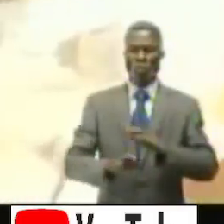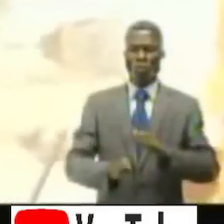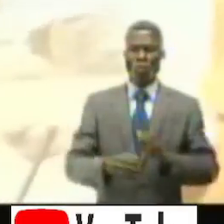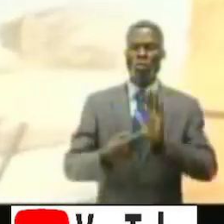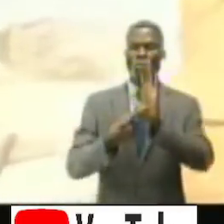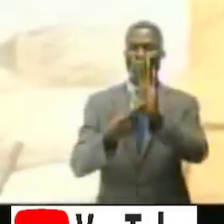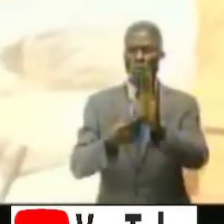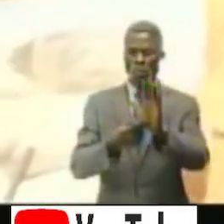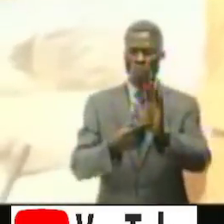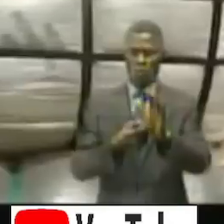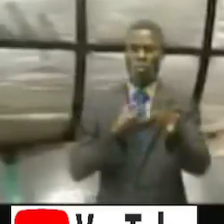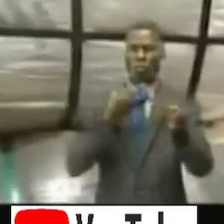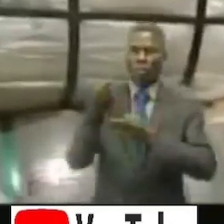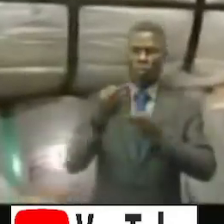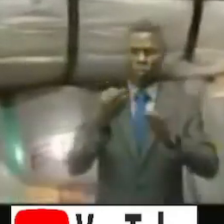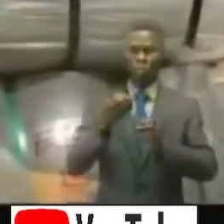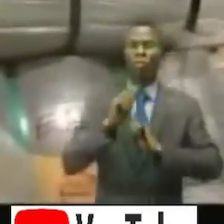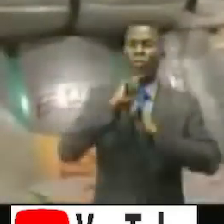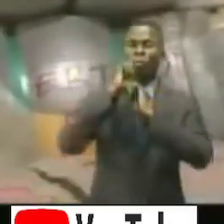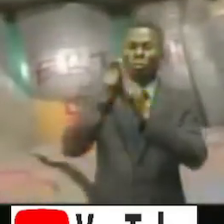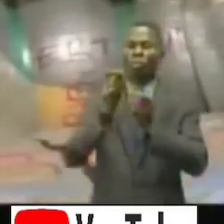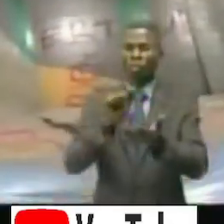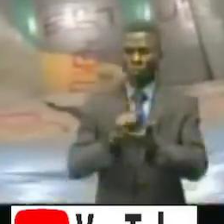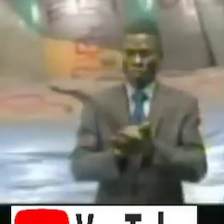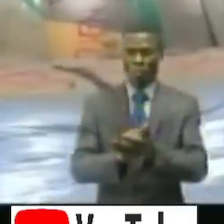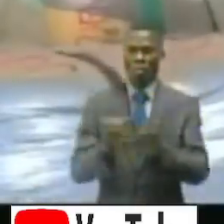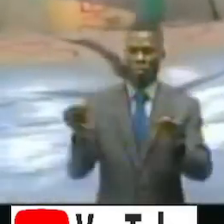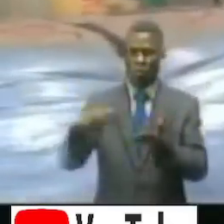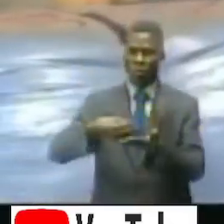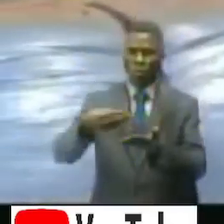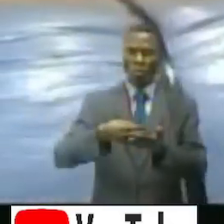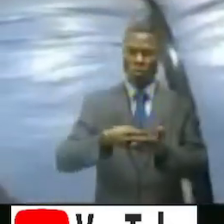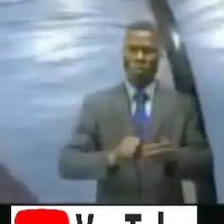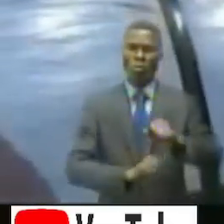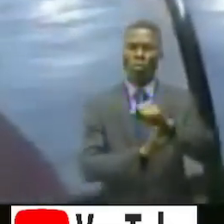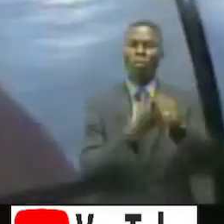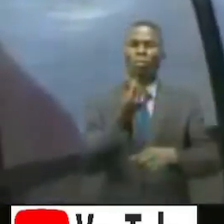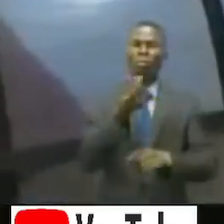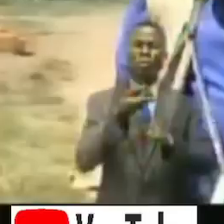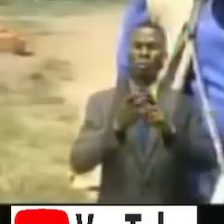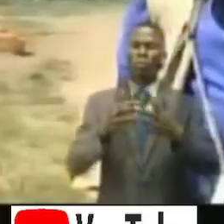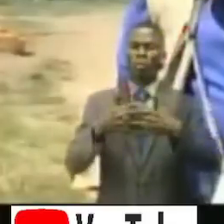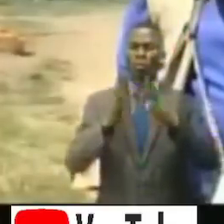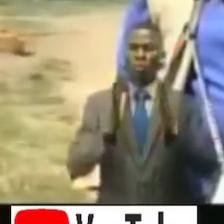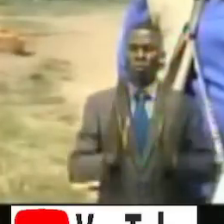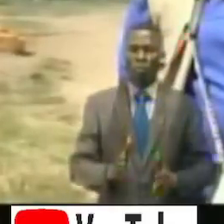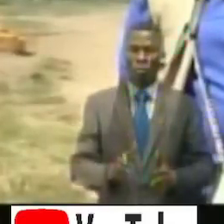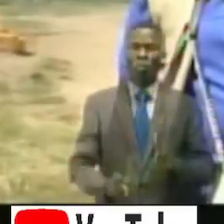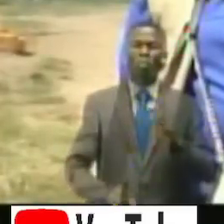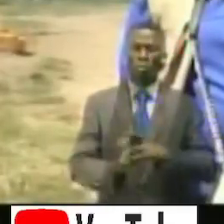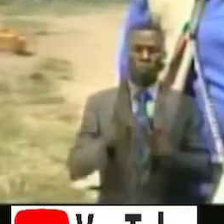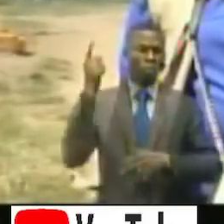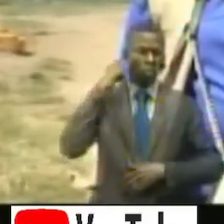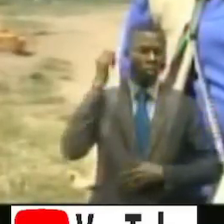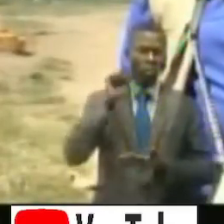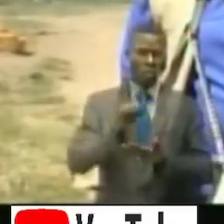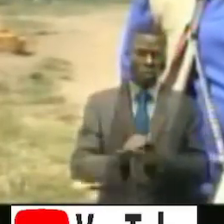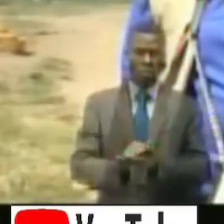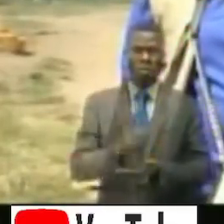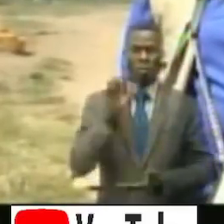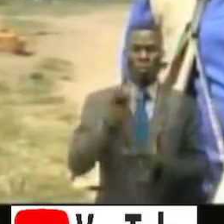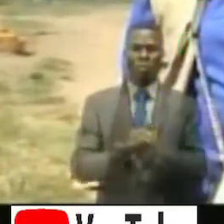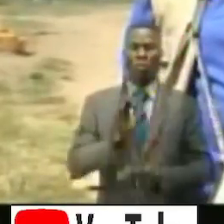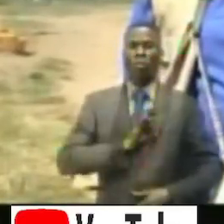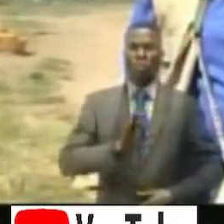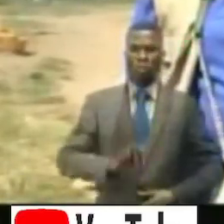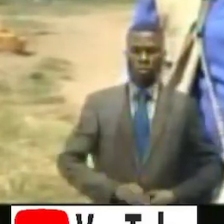Kalehe ont fait savoir que cette assistance a été réunie avec l'appui financier des partenaires. Dès que nous avions appris cela, la distinguée première dame,